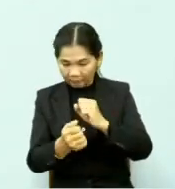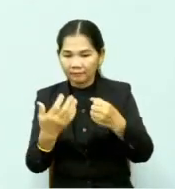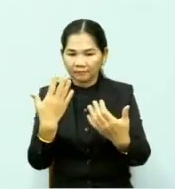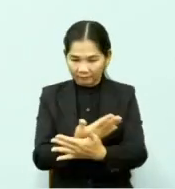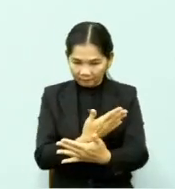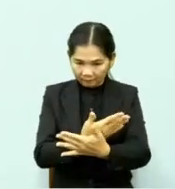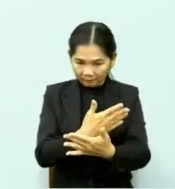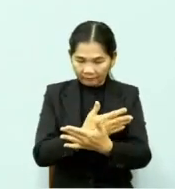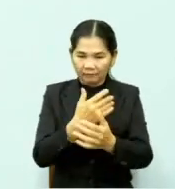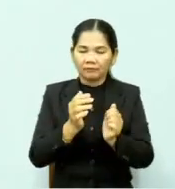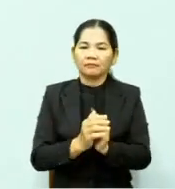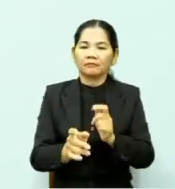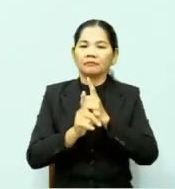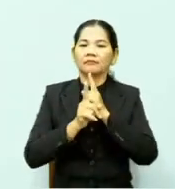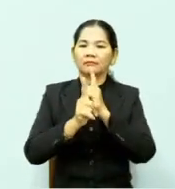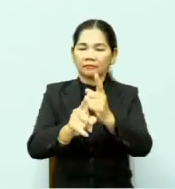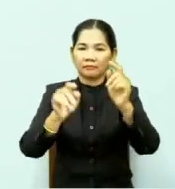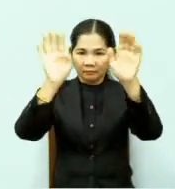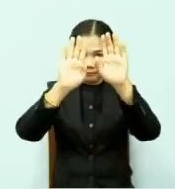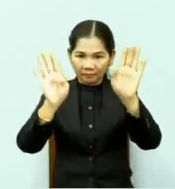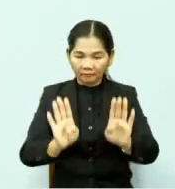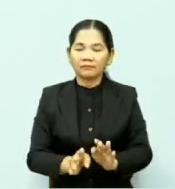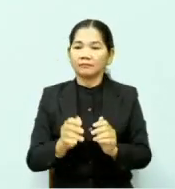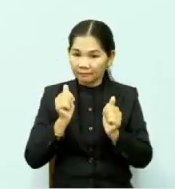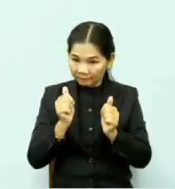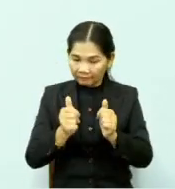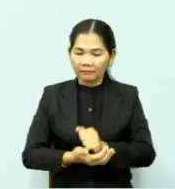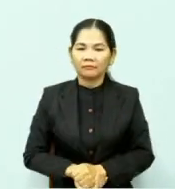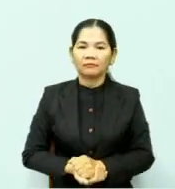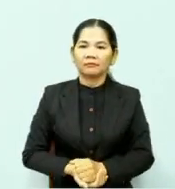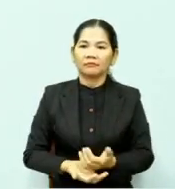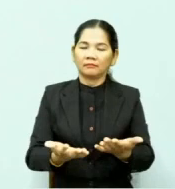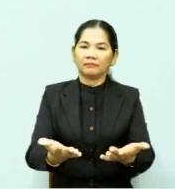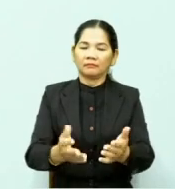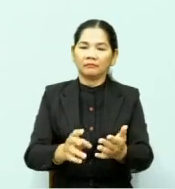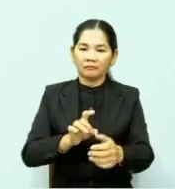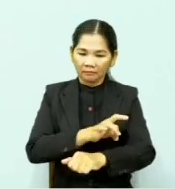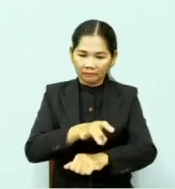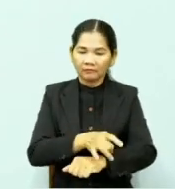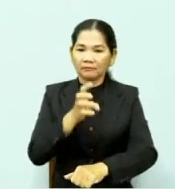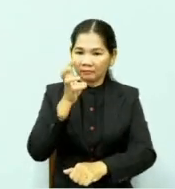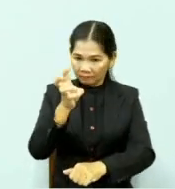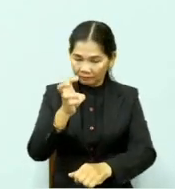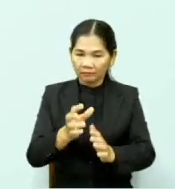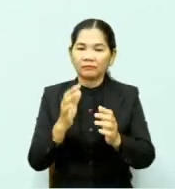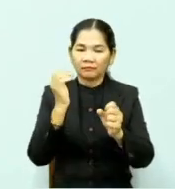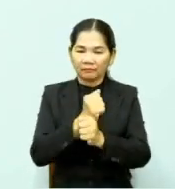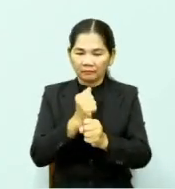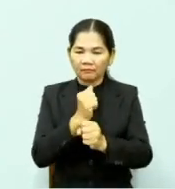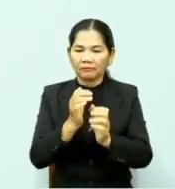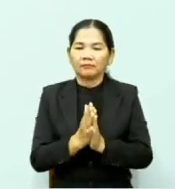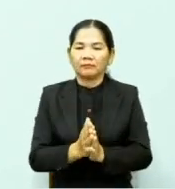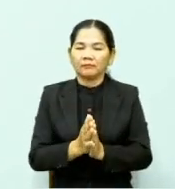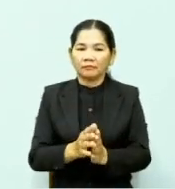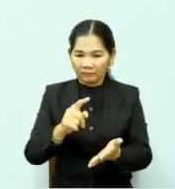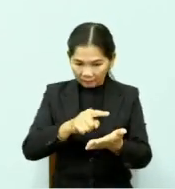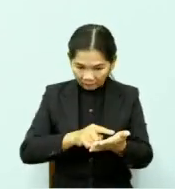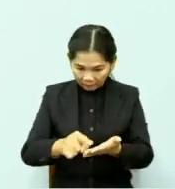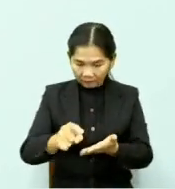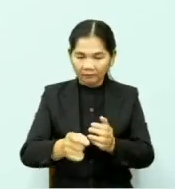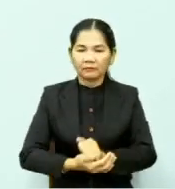đầm rứ chả tam nẹ cừu nè lực đặc hiện bán là con chàng chẳng nẹ cừu tục về bằng tích sầm rạp ở con ca đầm rứ là